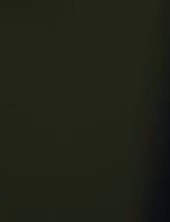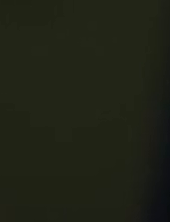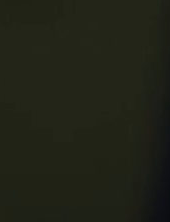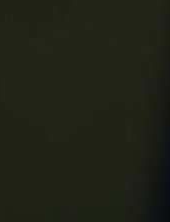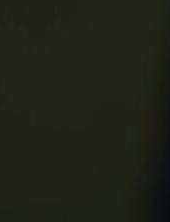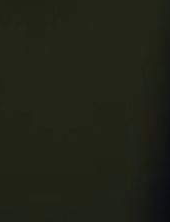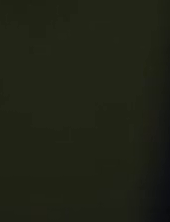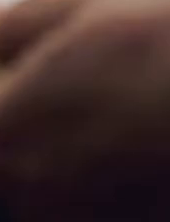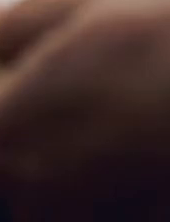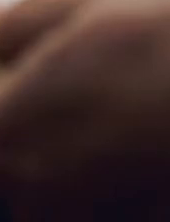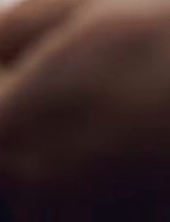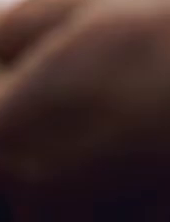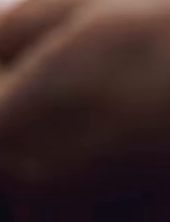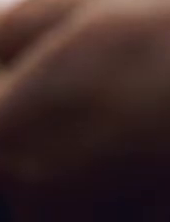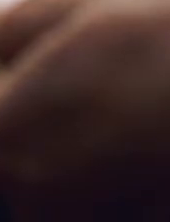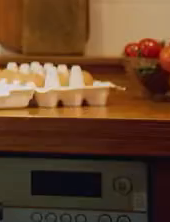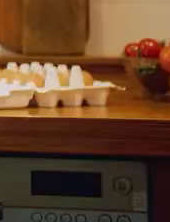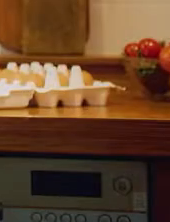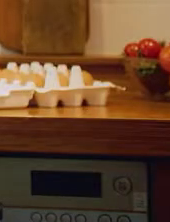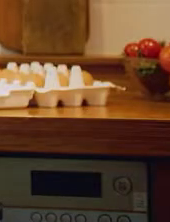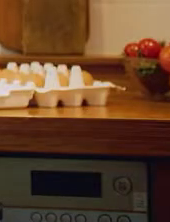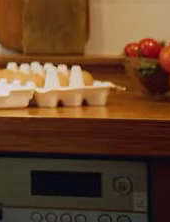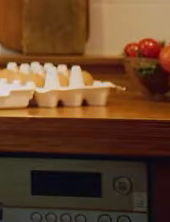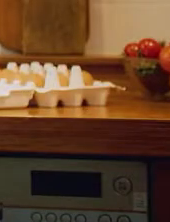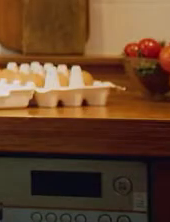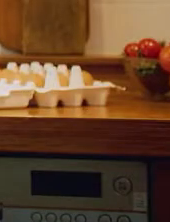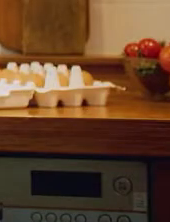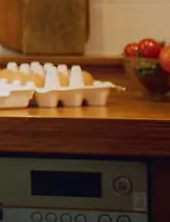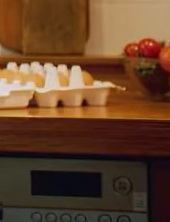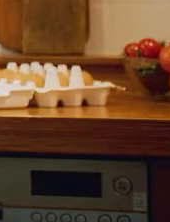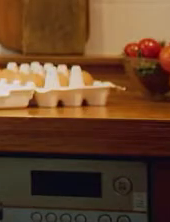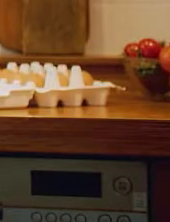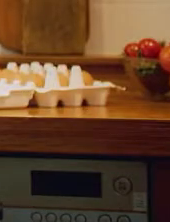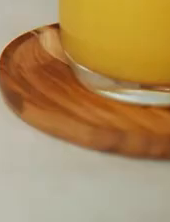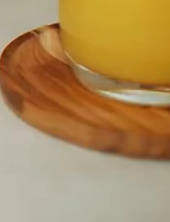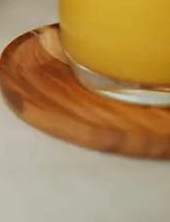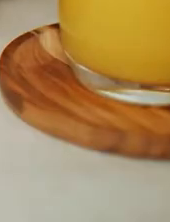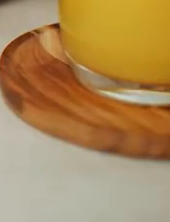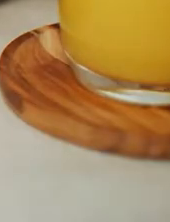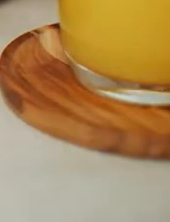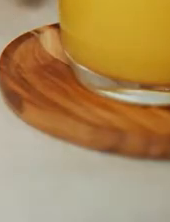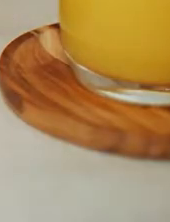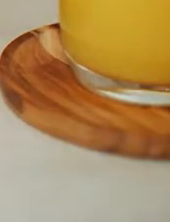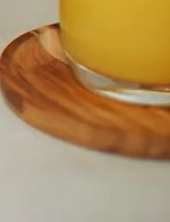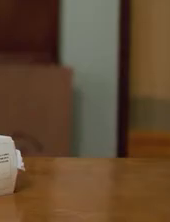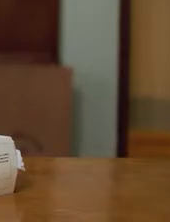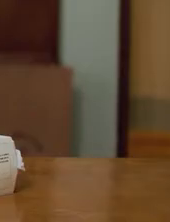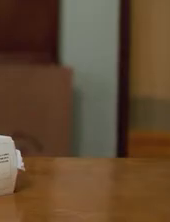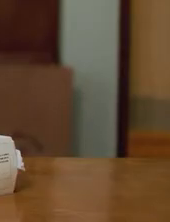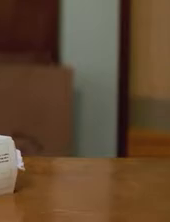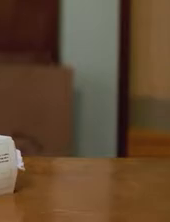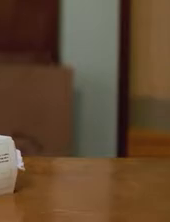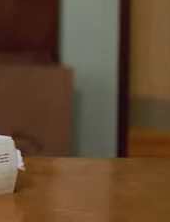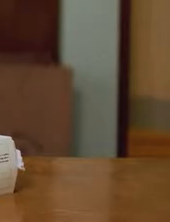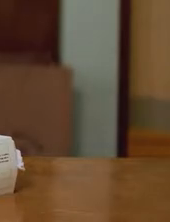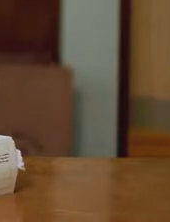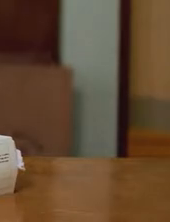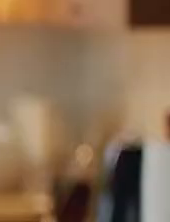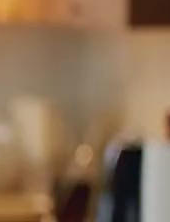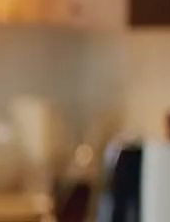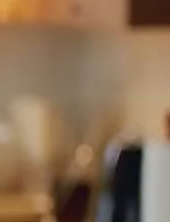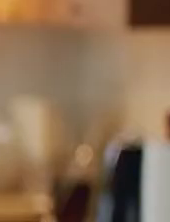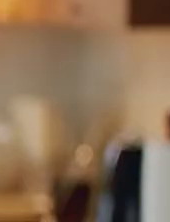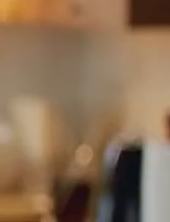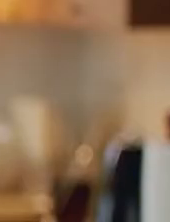앞으로는 소비기한. 소비기한 표시제도. 식품 소비의 새로운 기준입니다. 과학적인 검증을 거쳤으니까 더